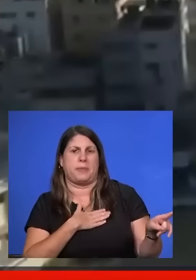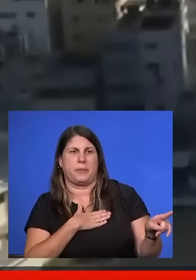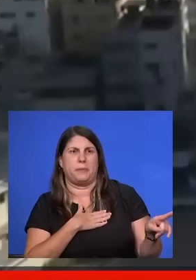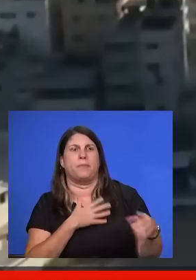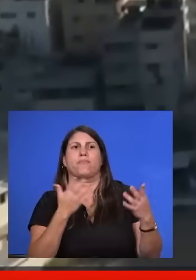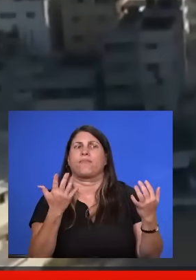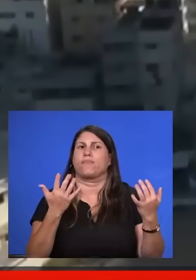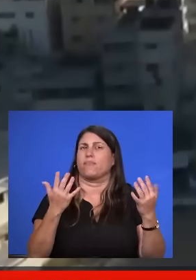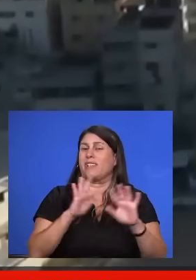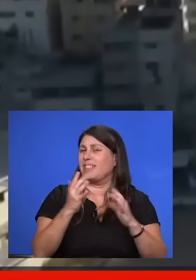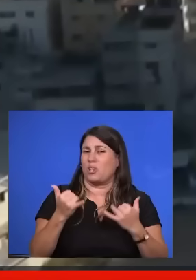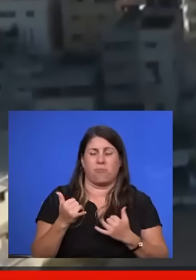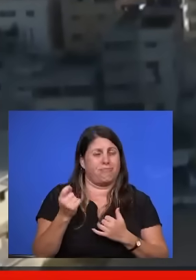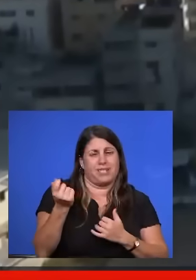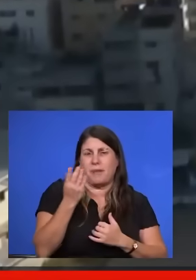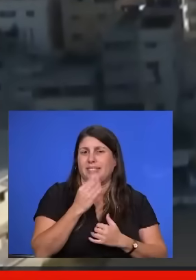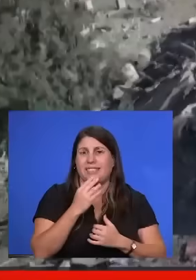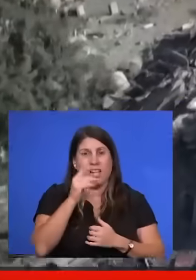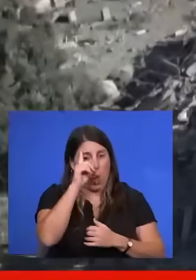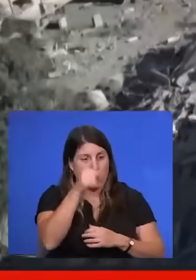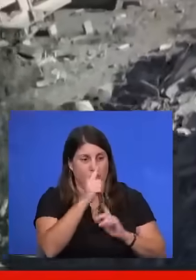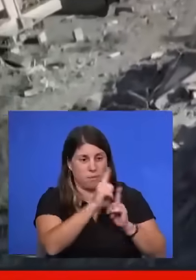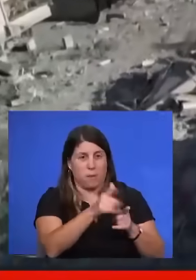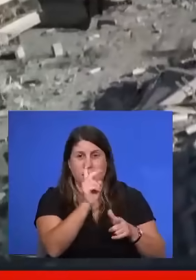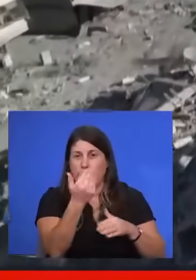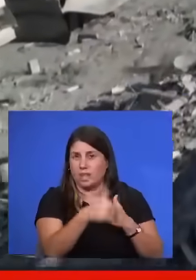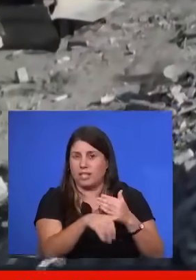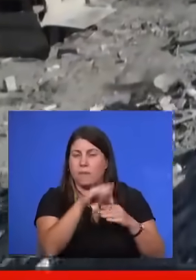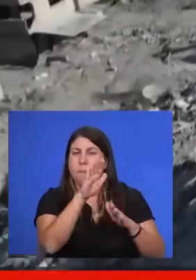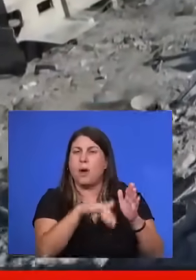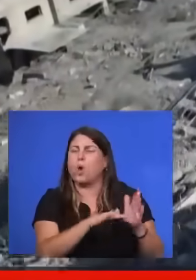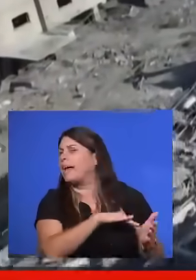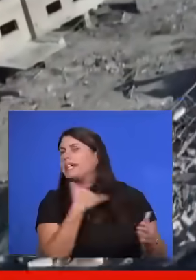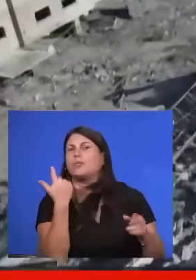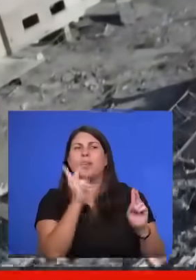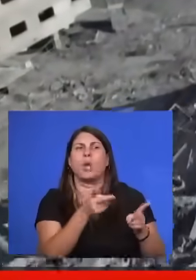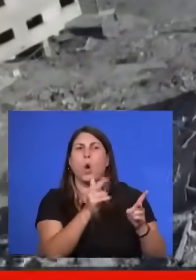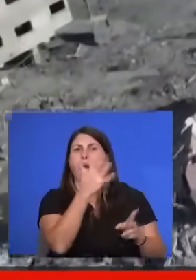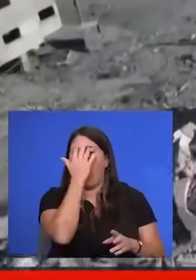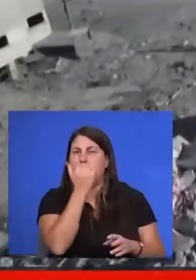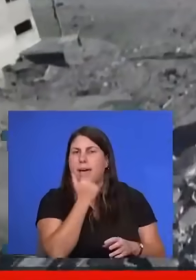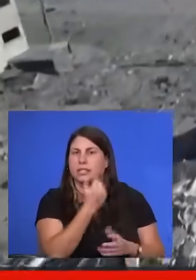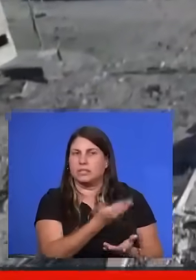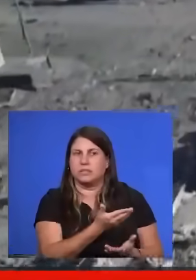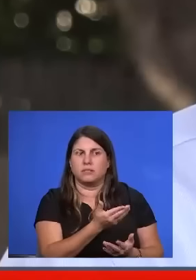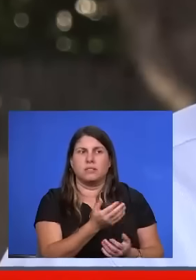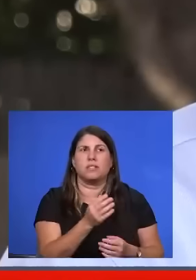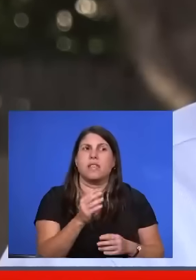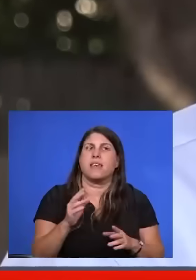אחד שחושב שהמלחמה הזאת יכולה להסתיים בפחות מחיסול היכולות של החמאס. לא ניתן